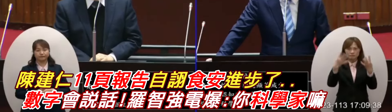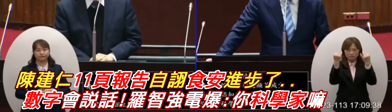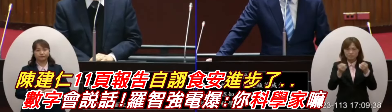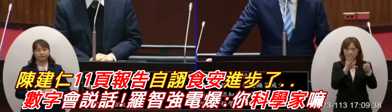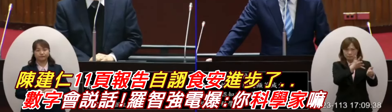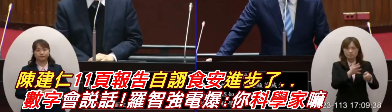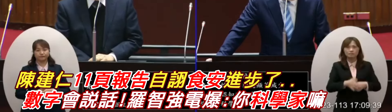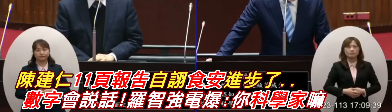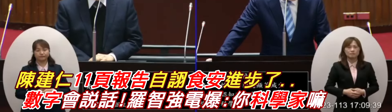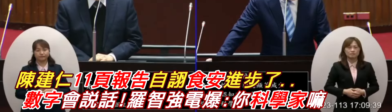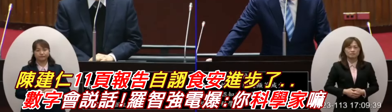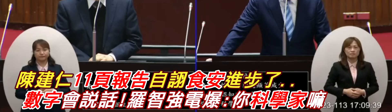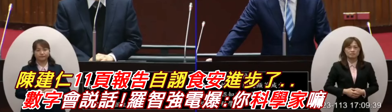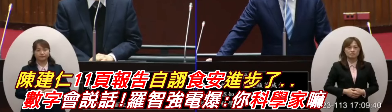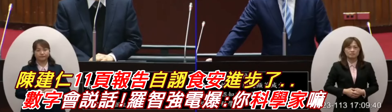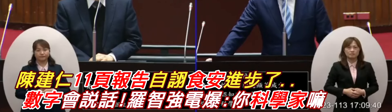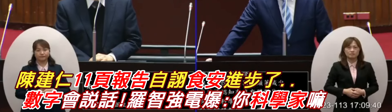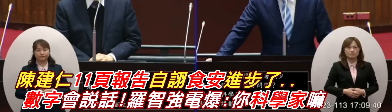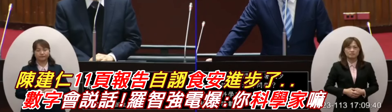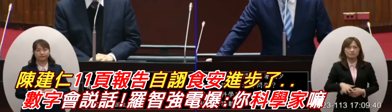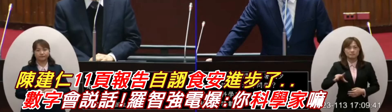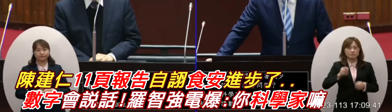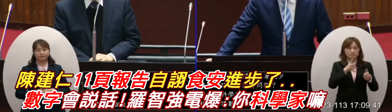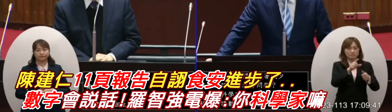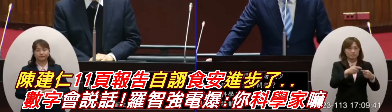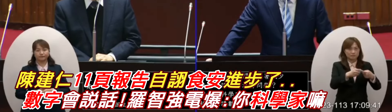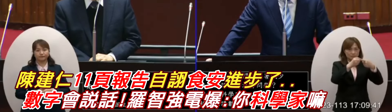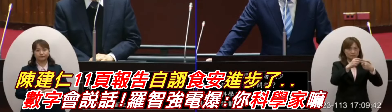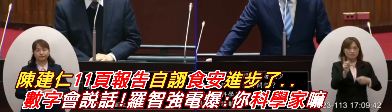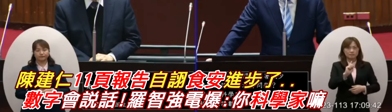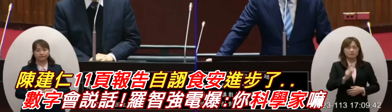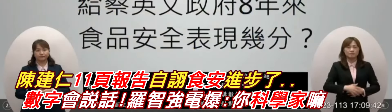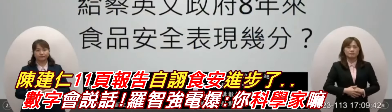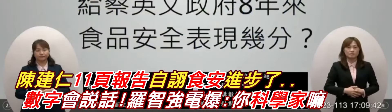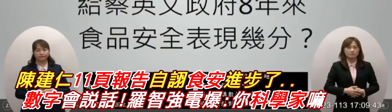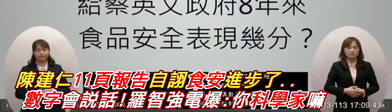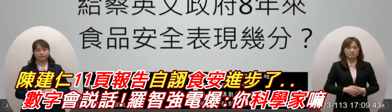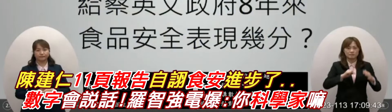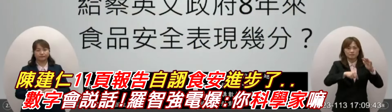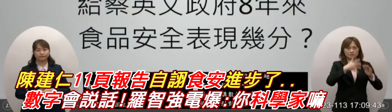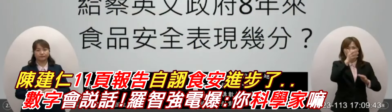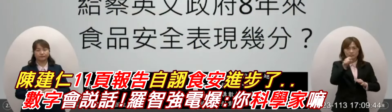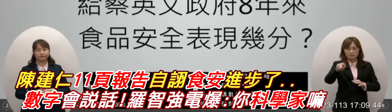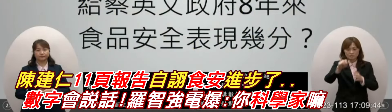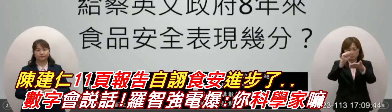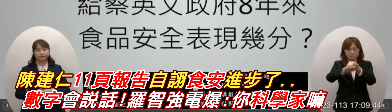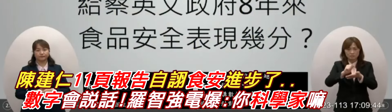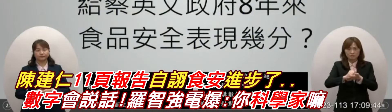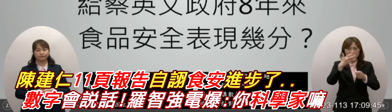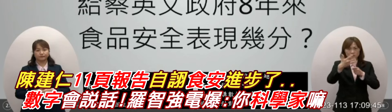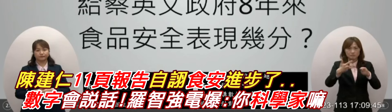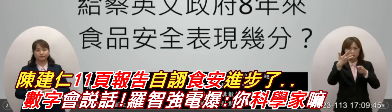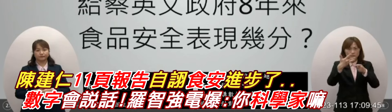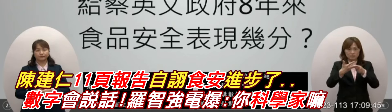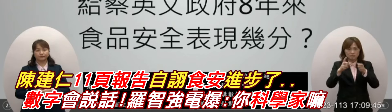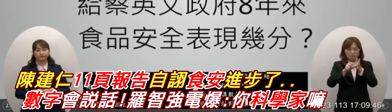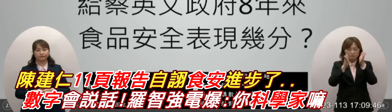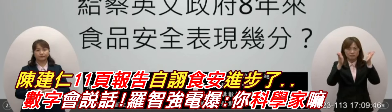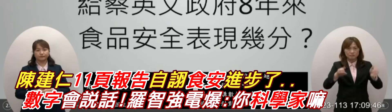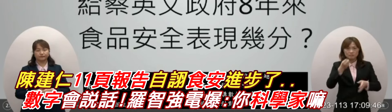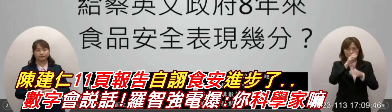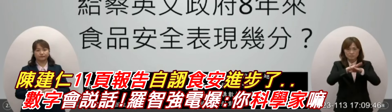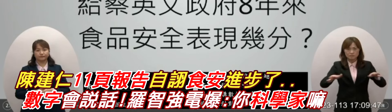教于院长。好，那首先我想问的第一个问题是，院长，这份报告是八年食安总检讨，